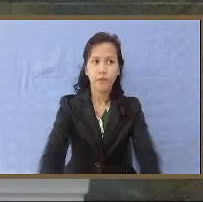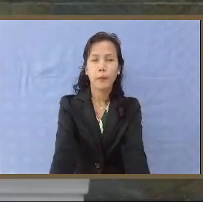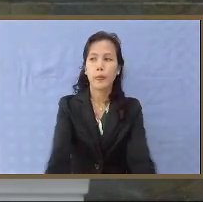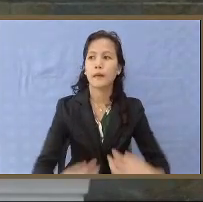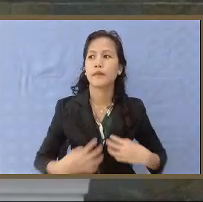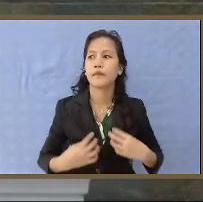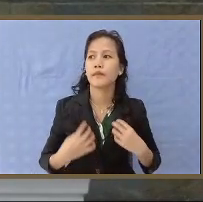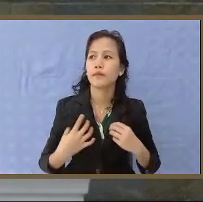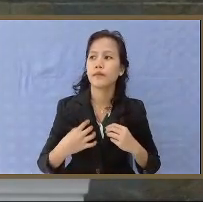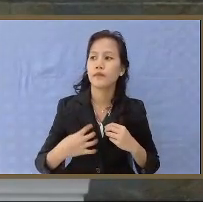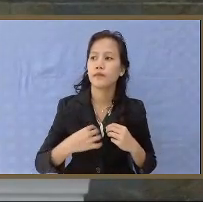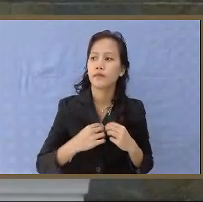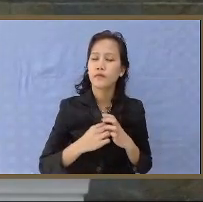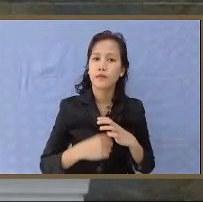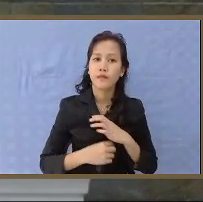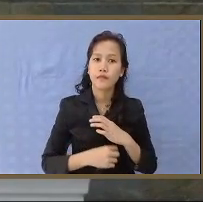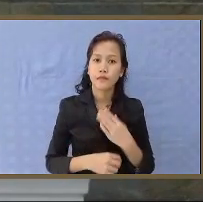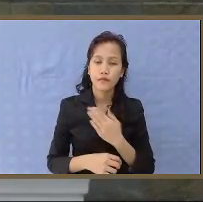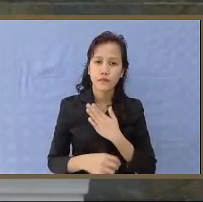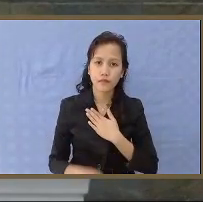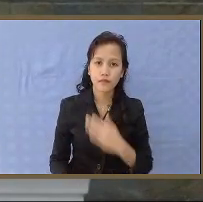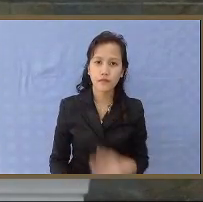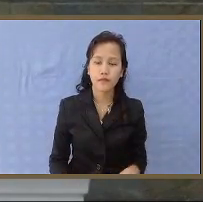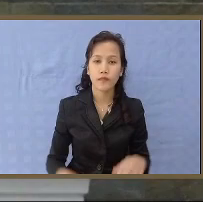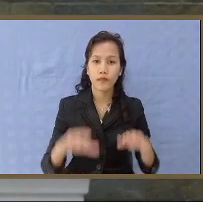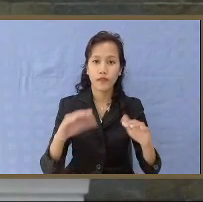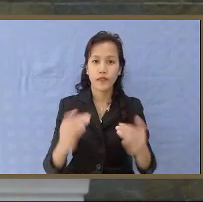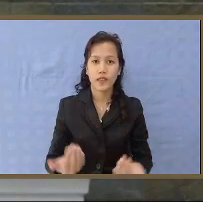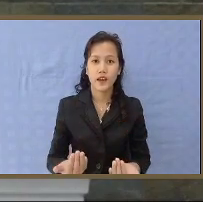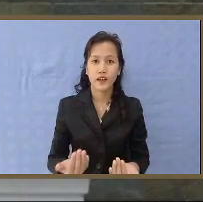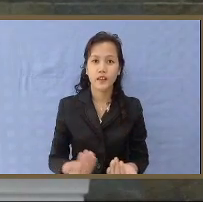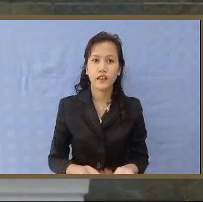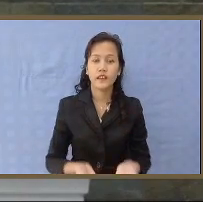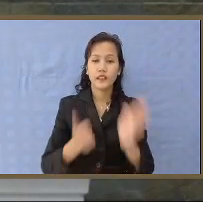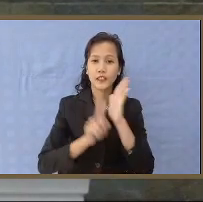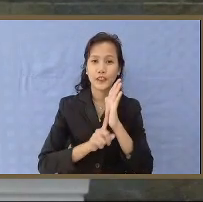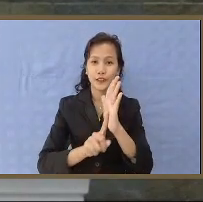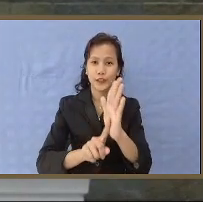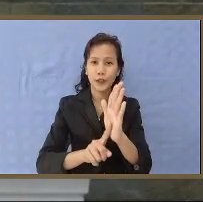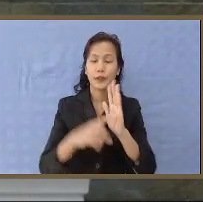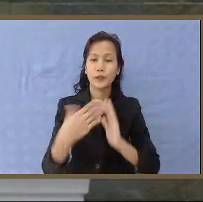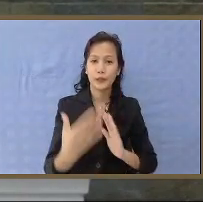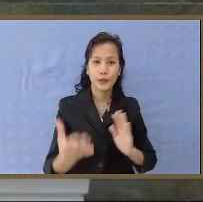Ipapakita ko po sa inyo ngayon ang patuloy na aralin natin kung paano natin